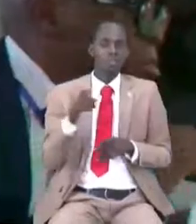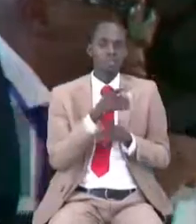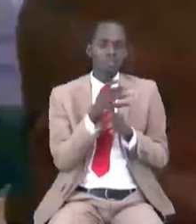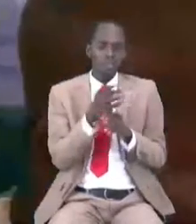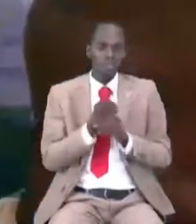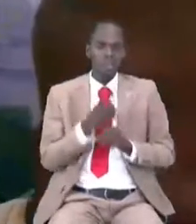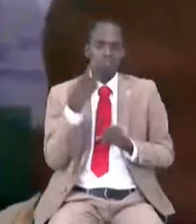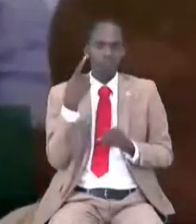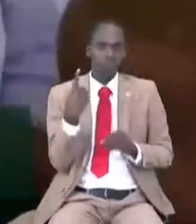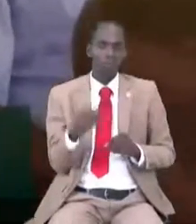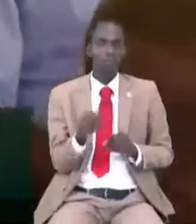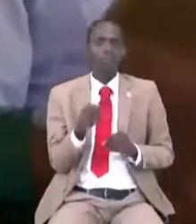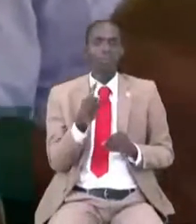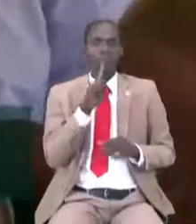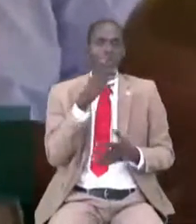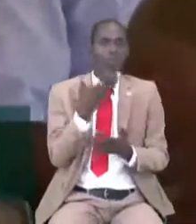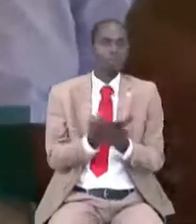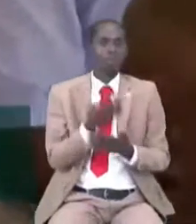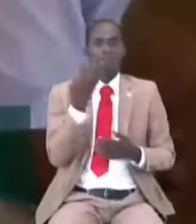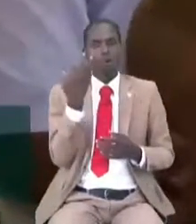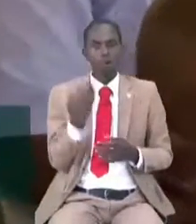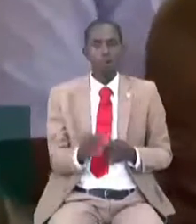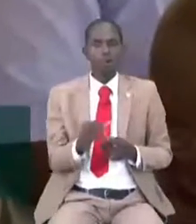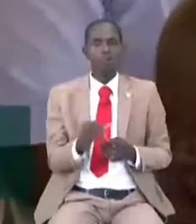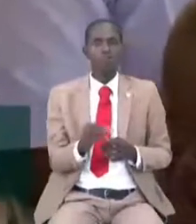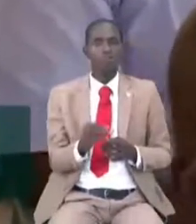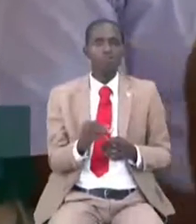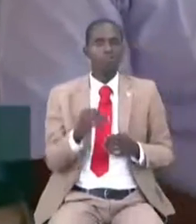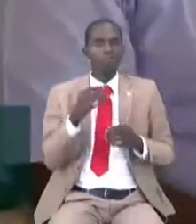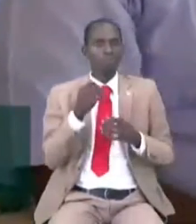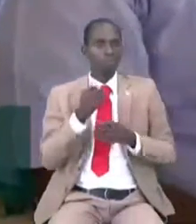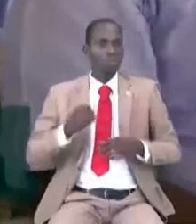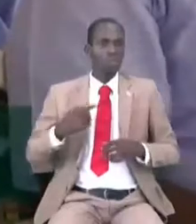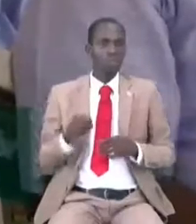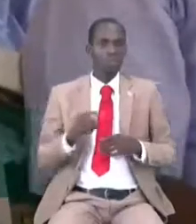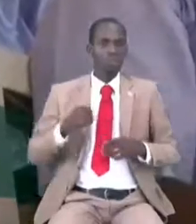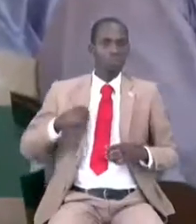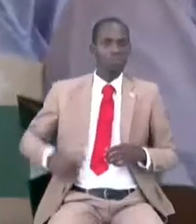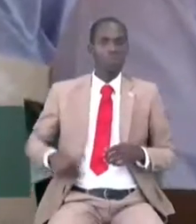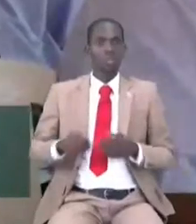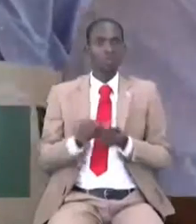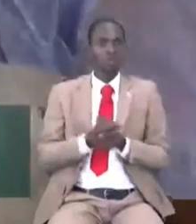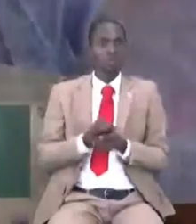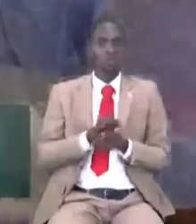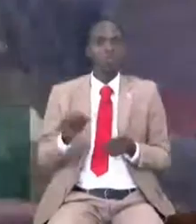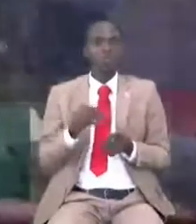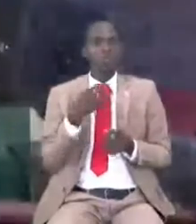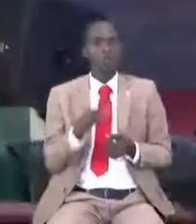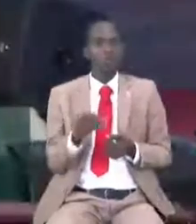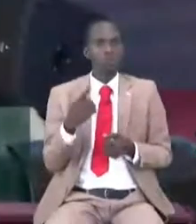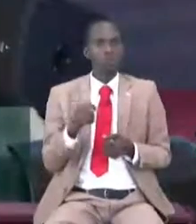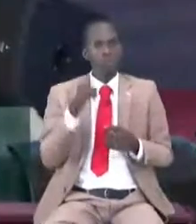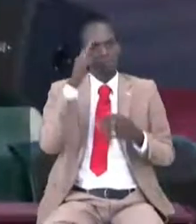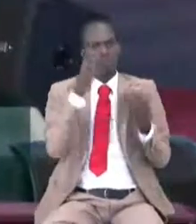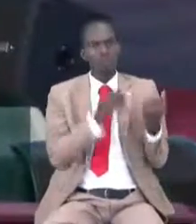et comme sceau de la justice qu'il avait obtenu par la foi quand il était incirconcis, afin d'être